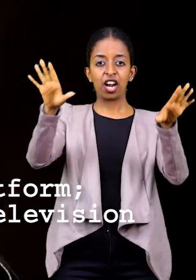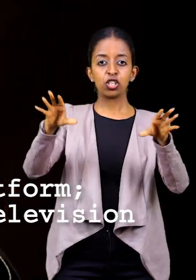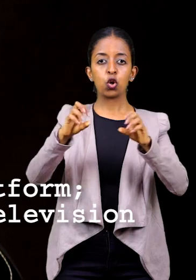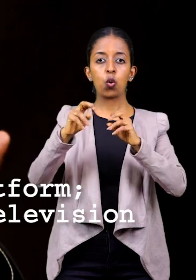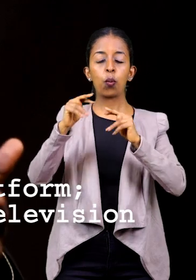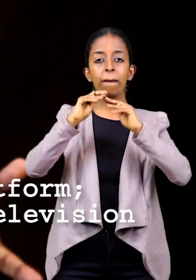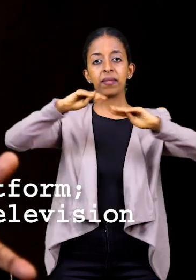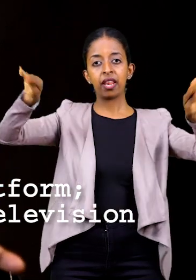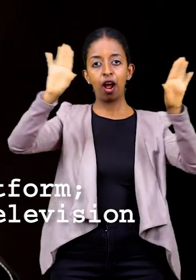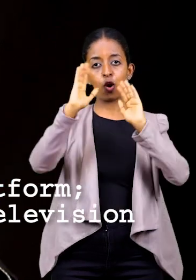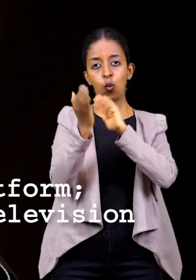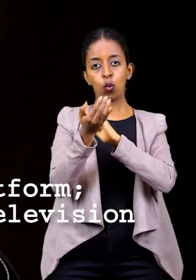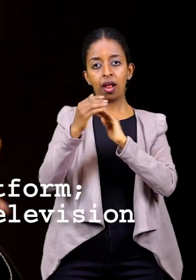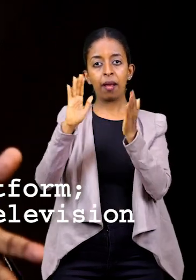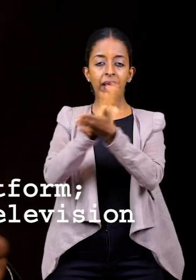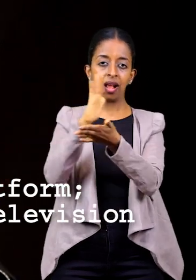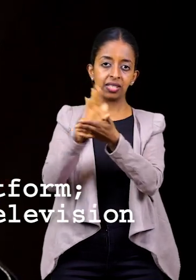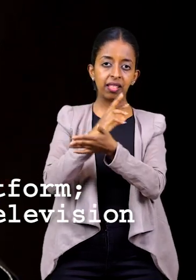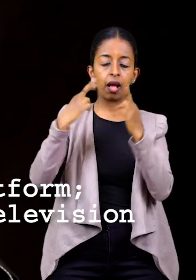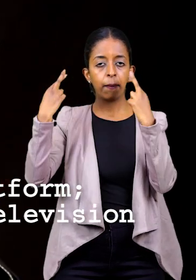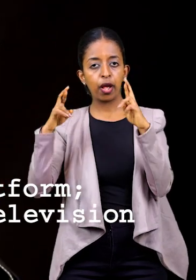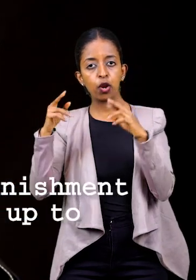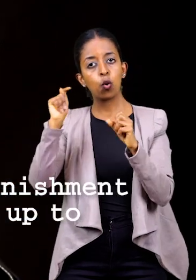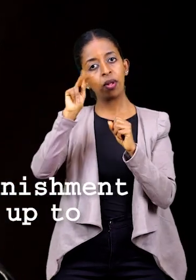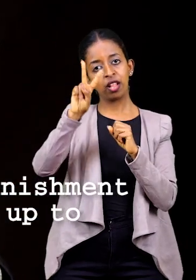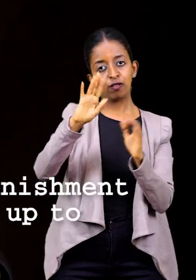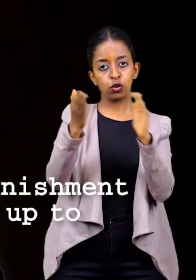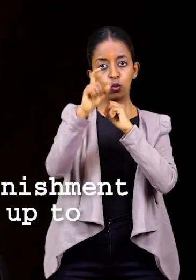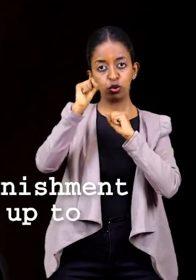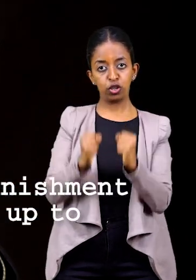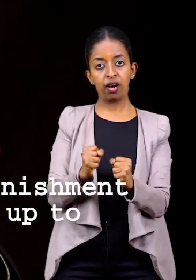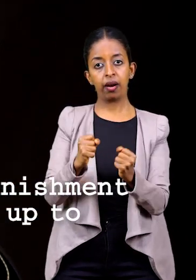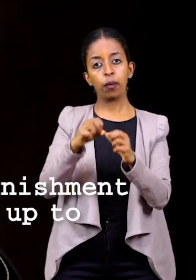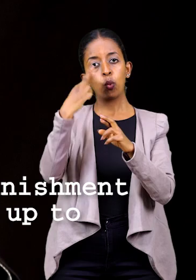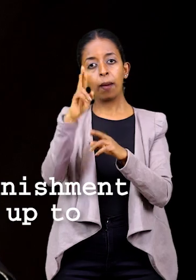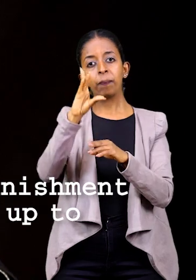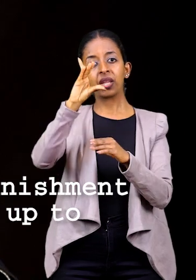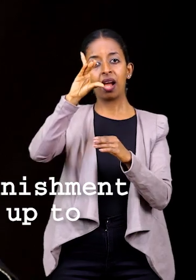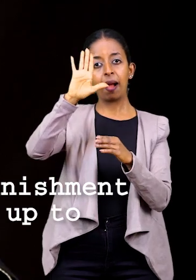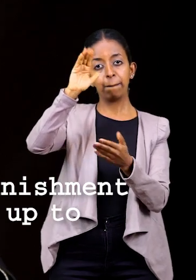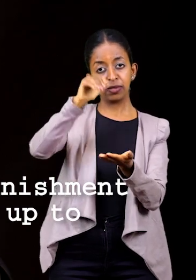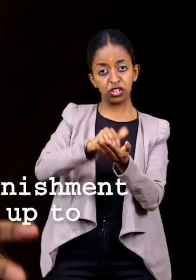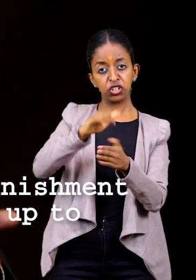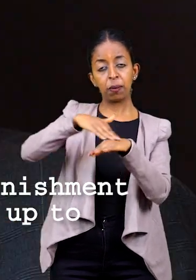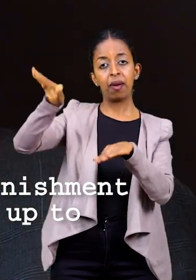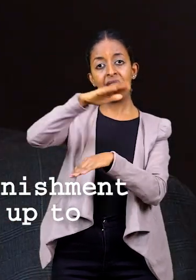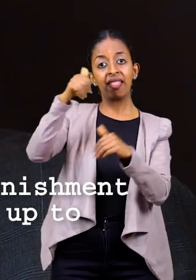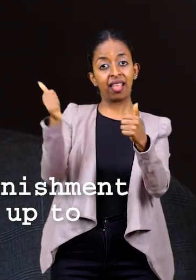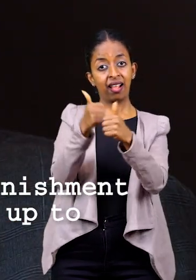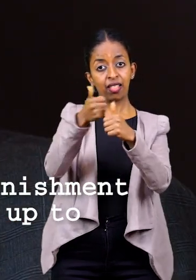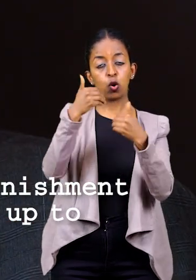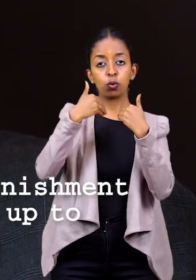jibbiinsaa kun miidiyaan yoo raabsame gaazexaan ta'uu danda'a, raadiyoonis ta'uu danda'a, televiziyoonaan ta'uu danda'a yookiin